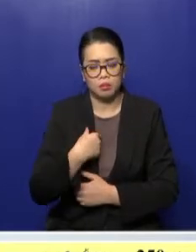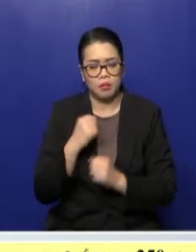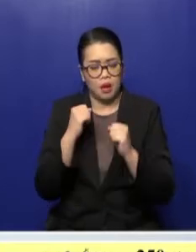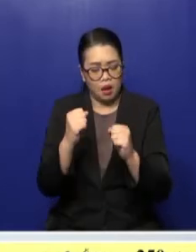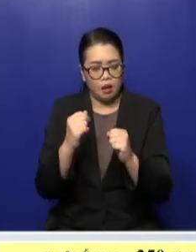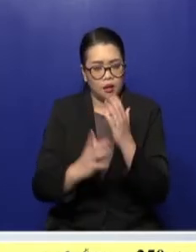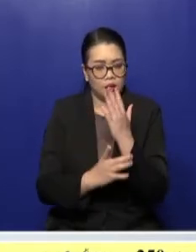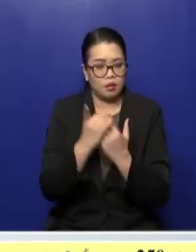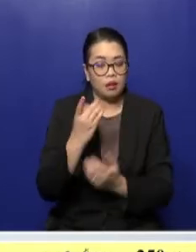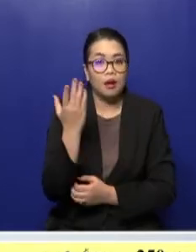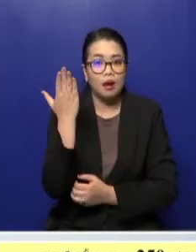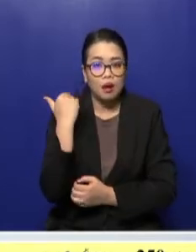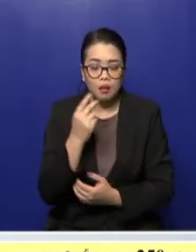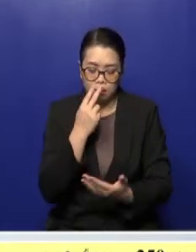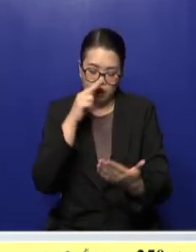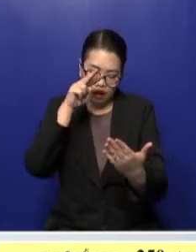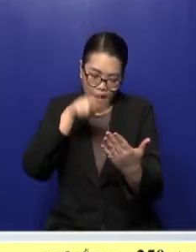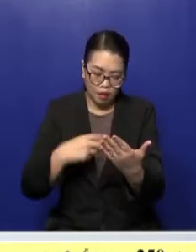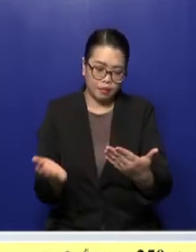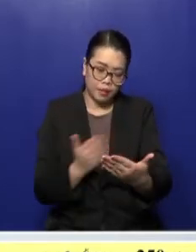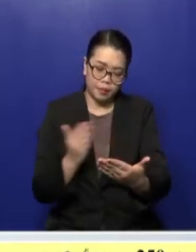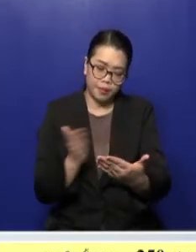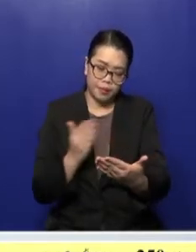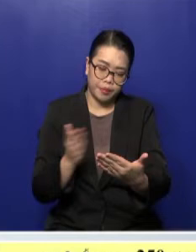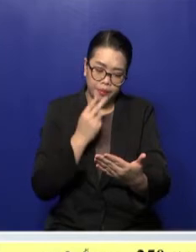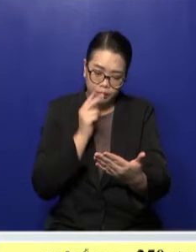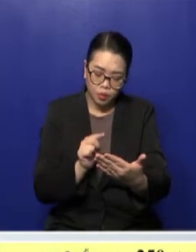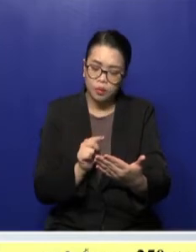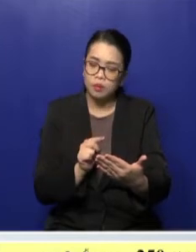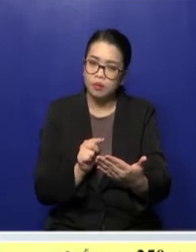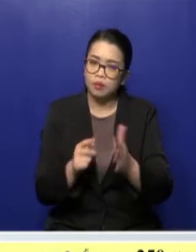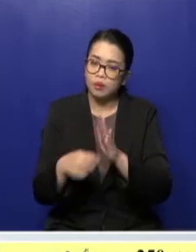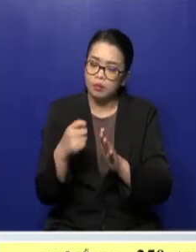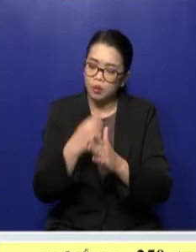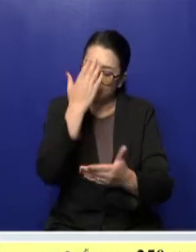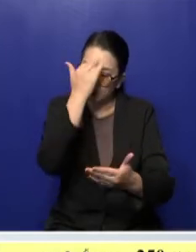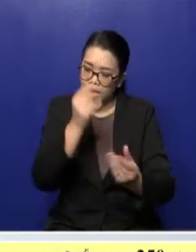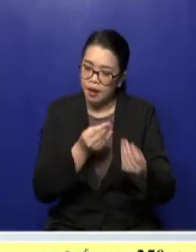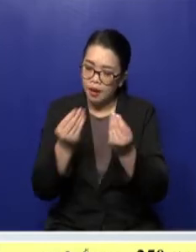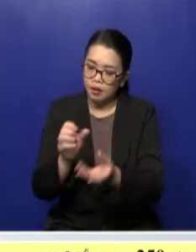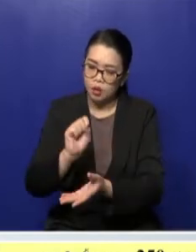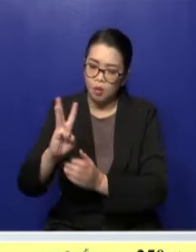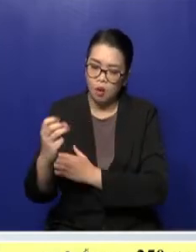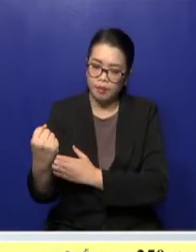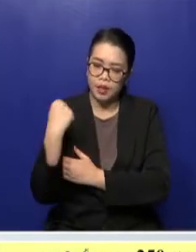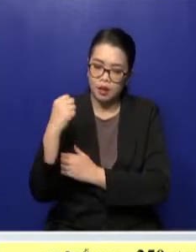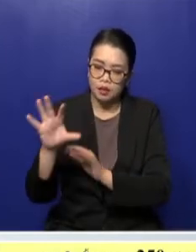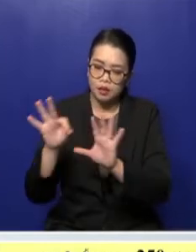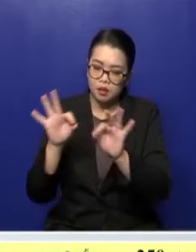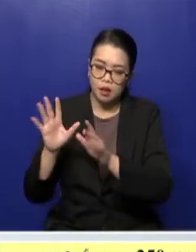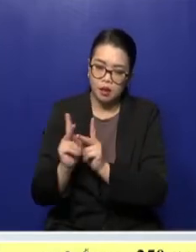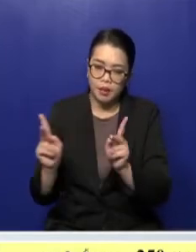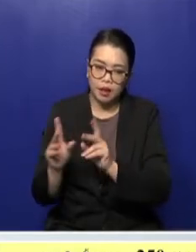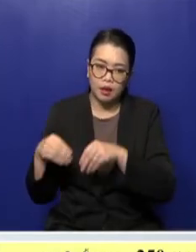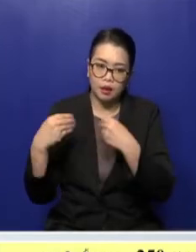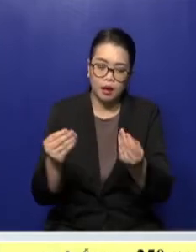สุดสัปดาห์ที่ผ่านมาผมเปิดอ่านทุกอย่างนะครับมาแล้วมากินสักครู่นึงผมก็เลือกก็เลย